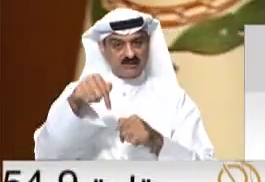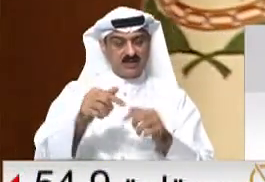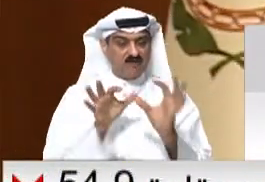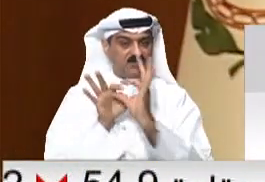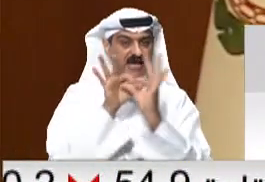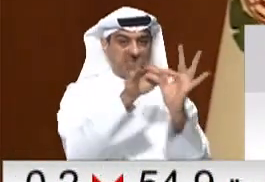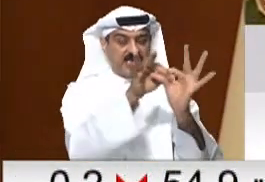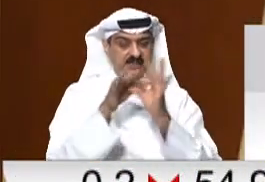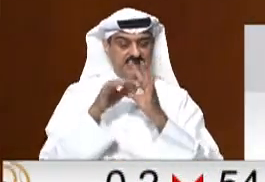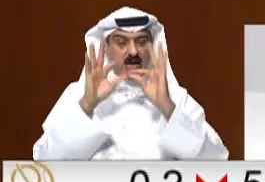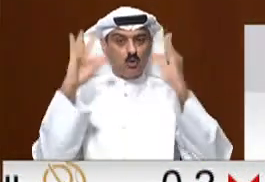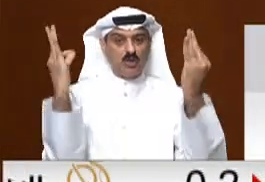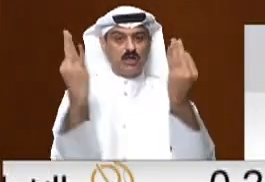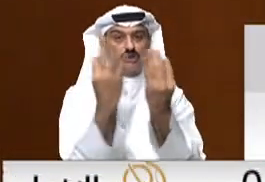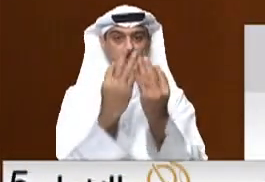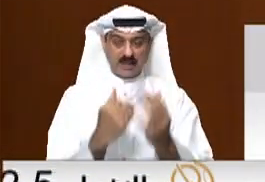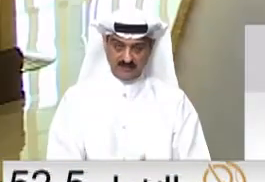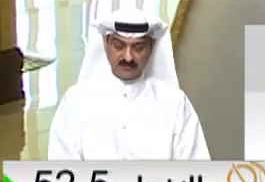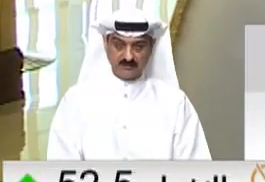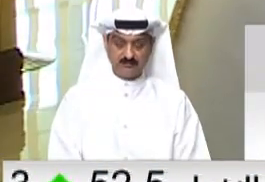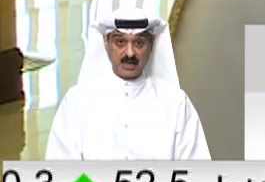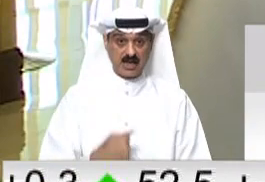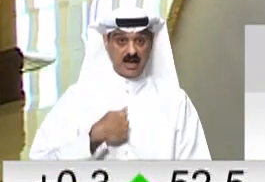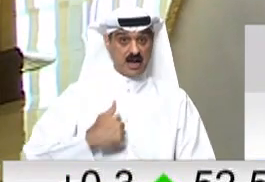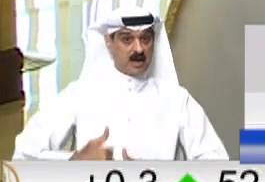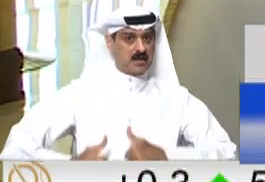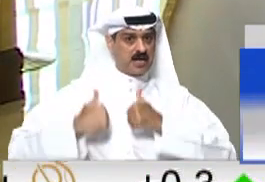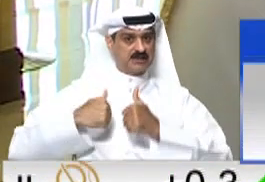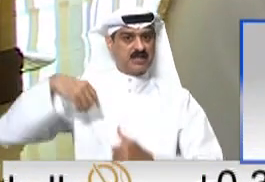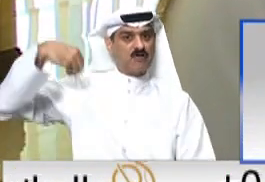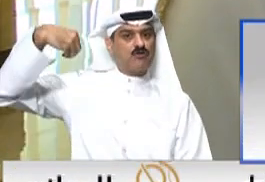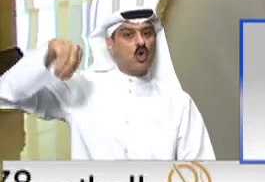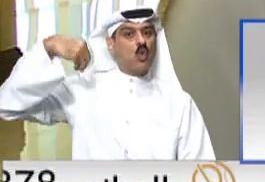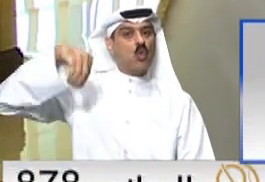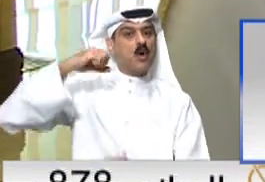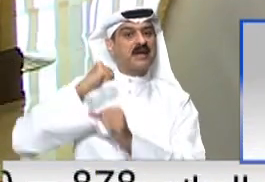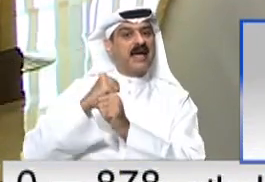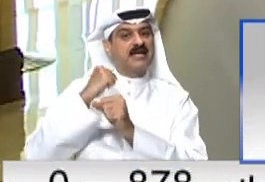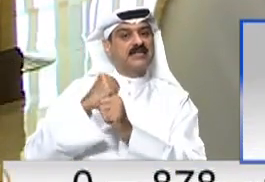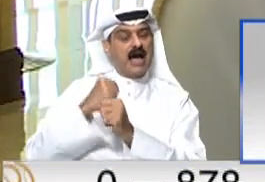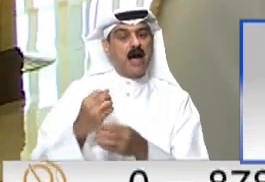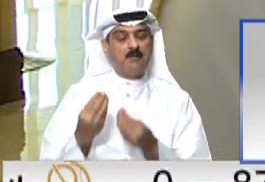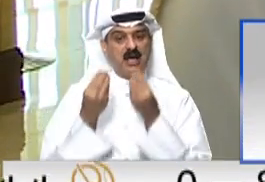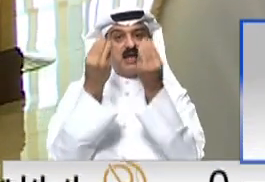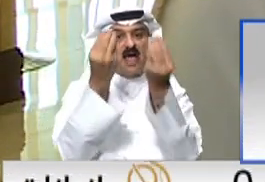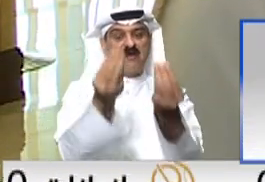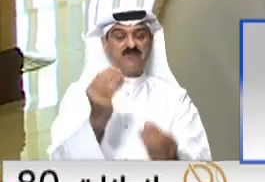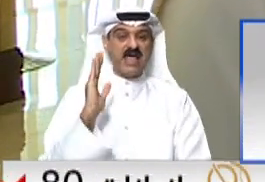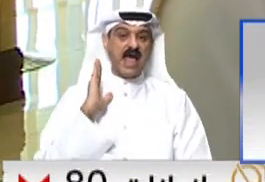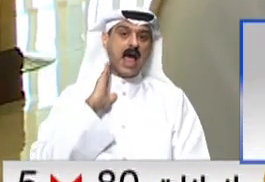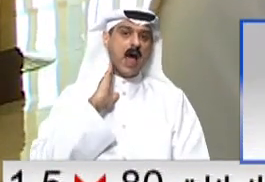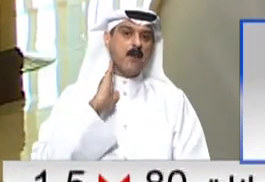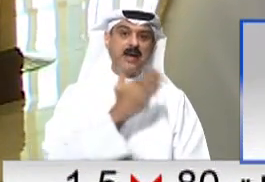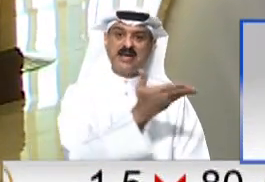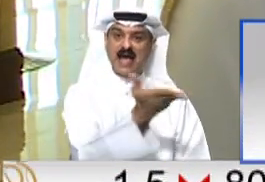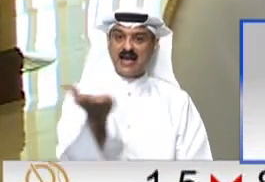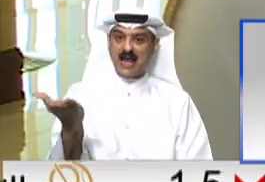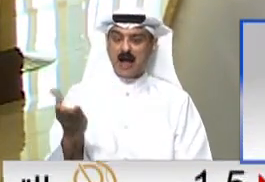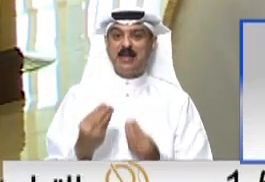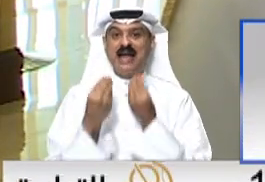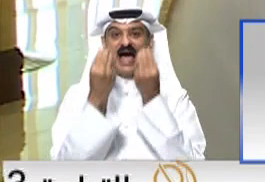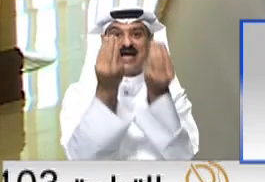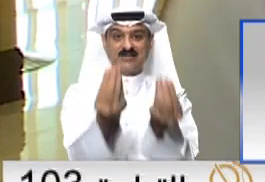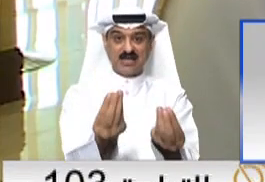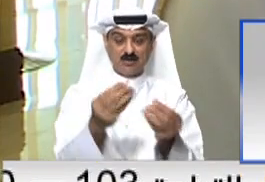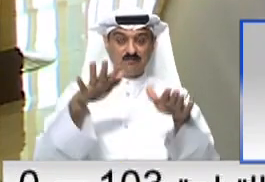النيابية في تعزيزها. تشرفت اليوم بتقديم ورقة عمل أمام السادة الأمناء العامين للبرلمانات